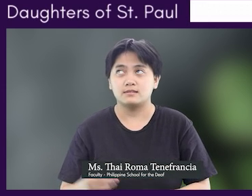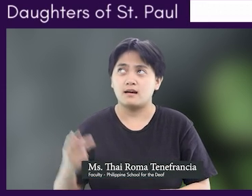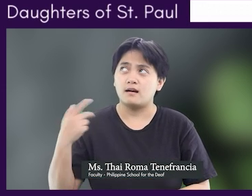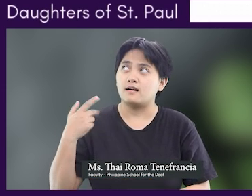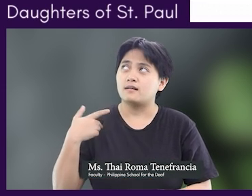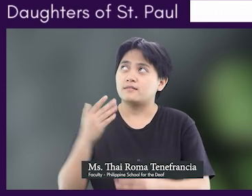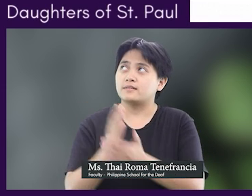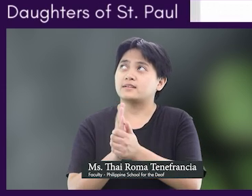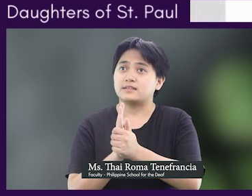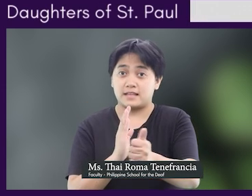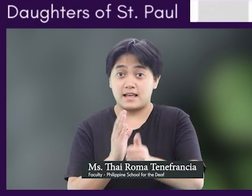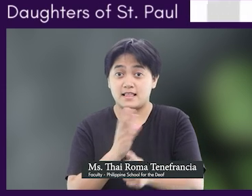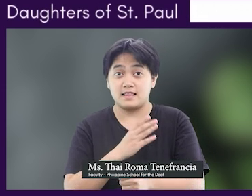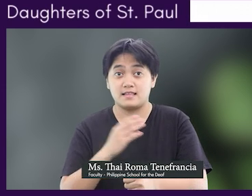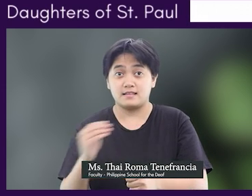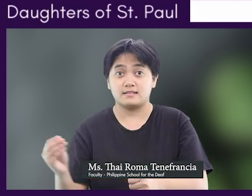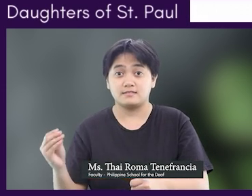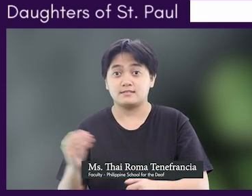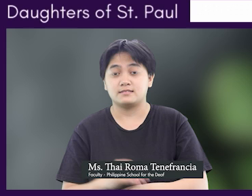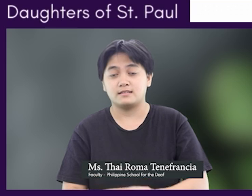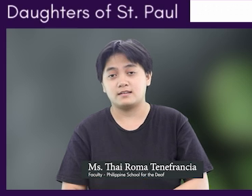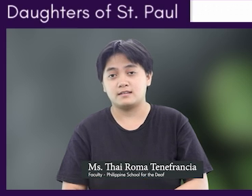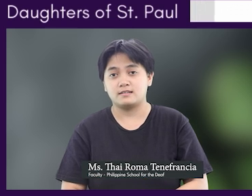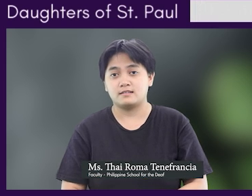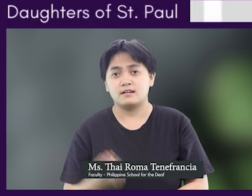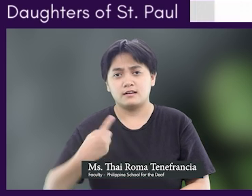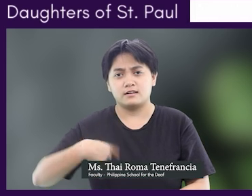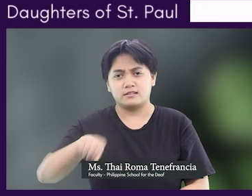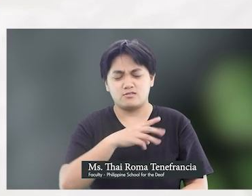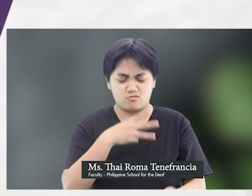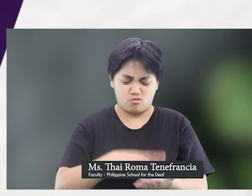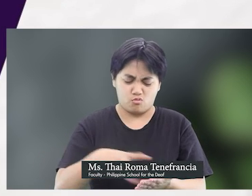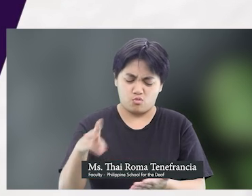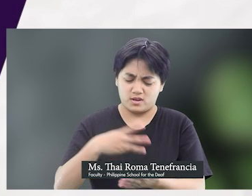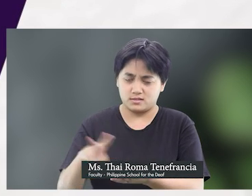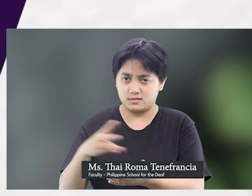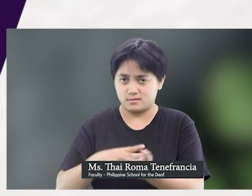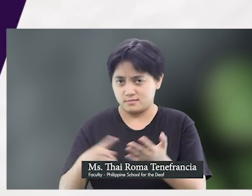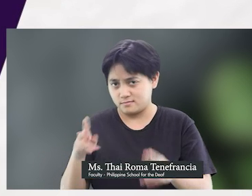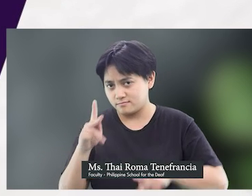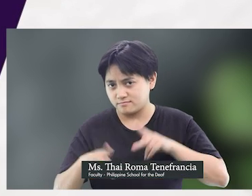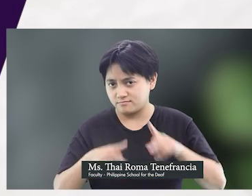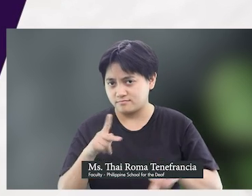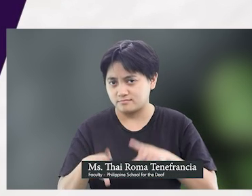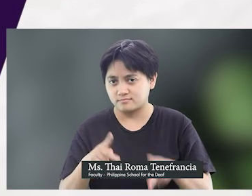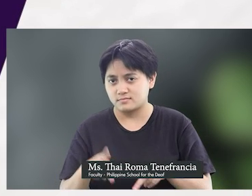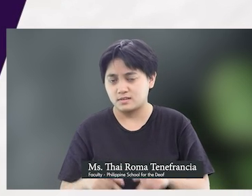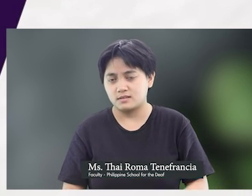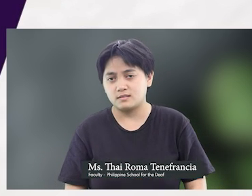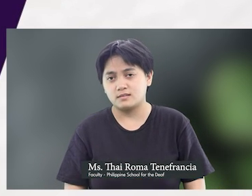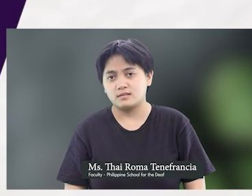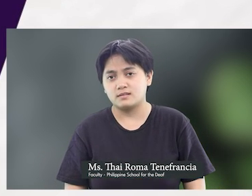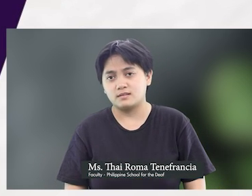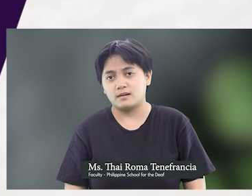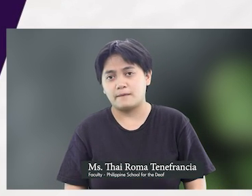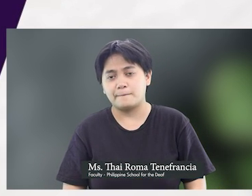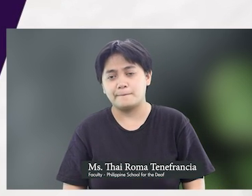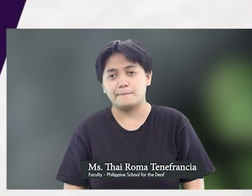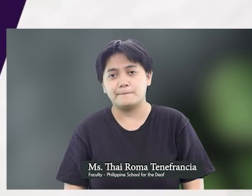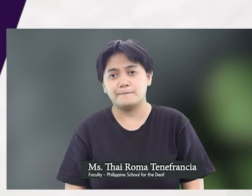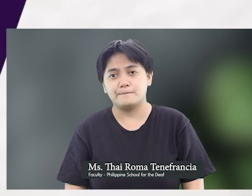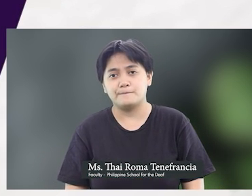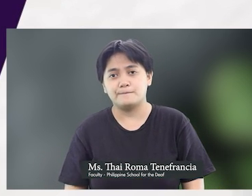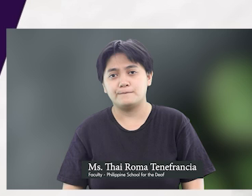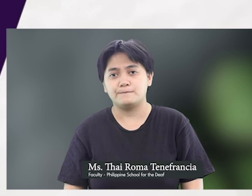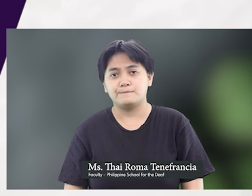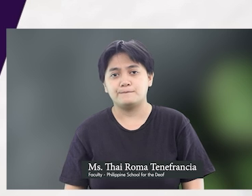niyang kakayahan at talento para sa kanyang kapurihan? O tayo mga waldas at pabayang katiwala? O di